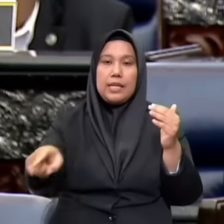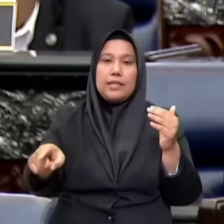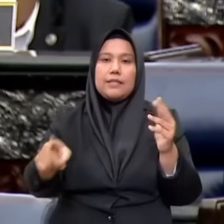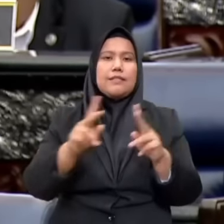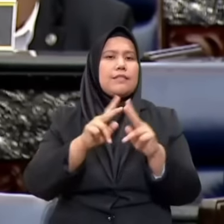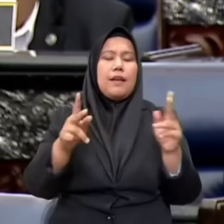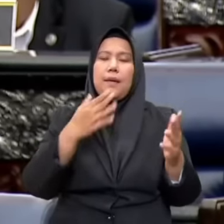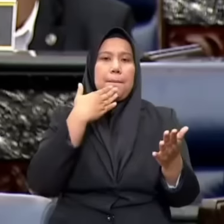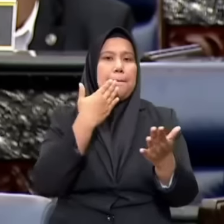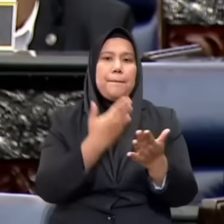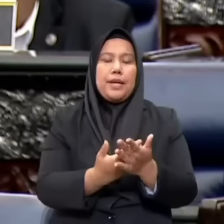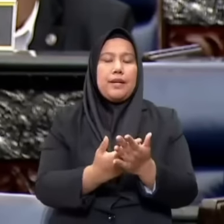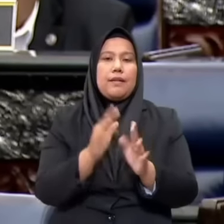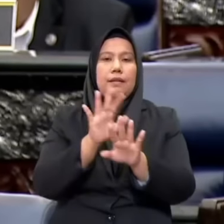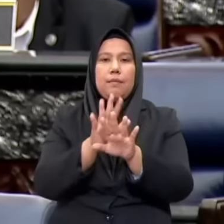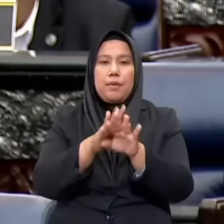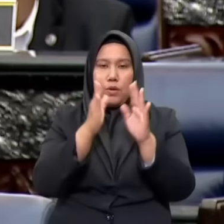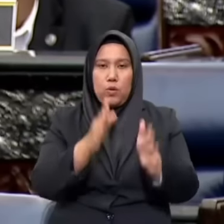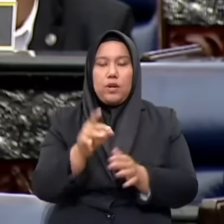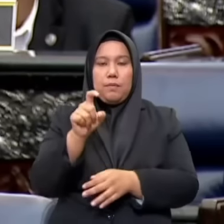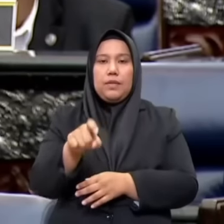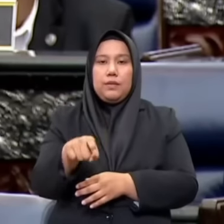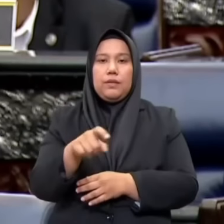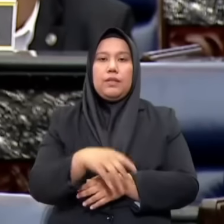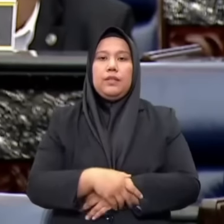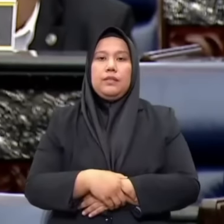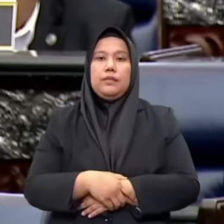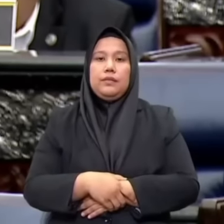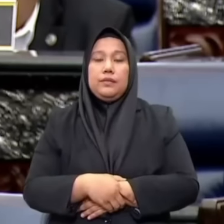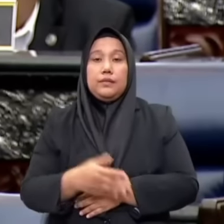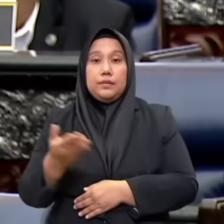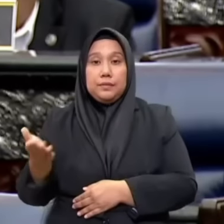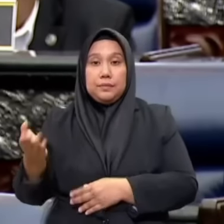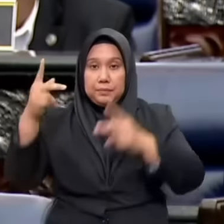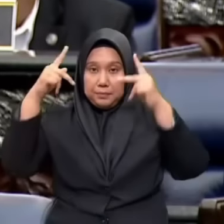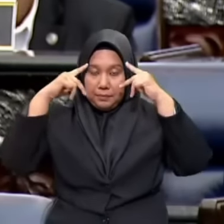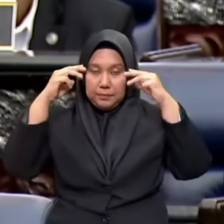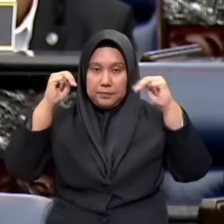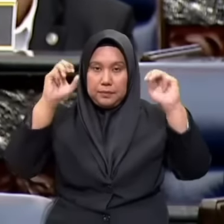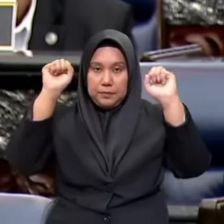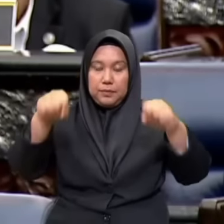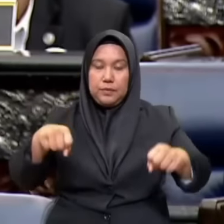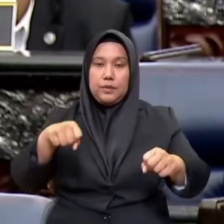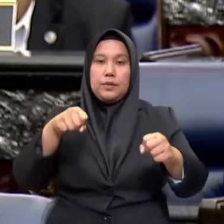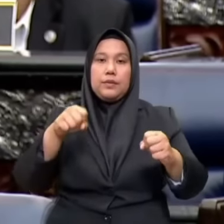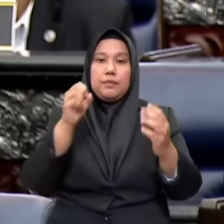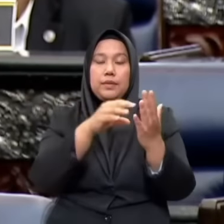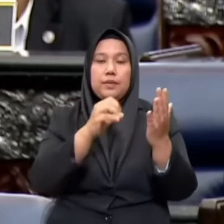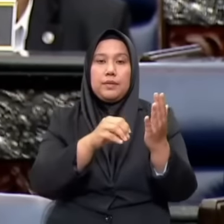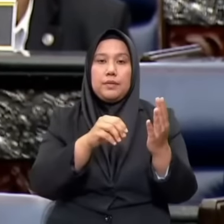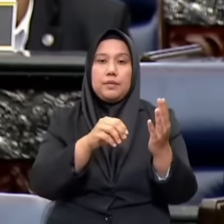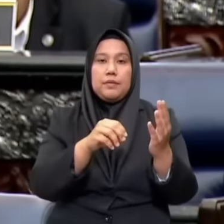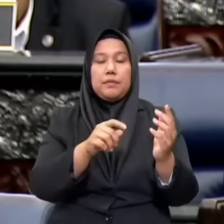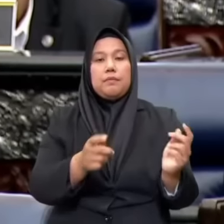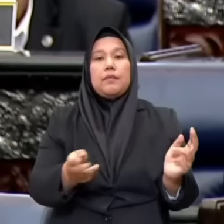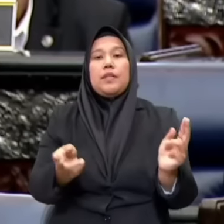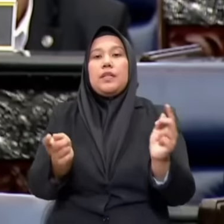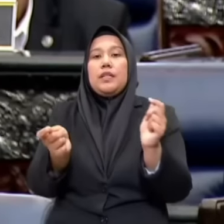baik dan ramai orang melukan. Cuma jikalau Yang Berhormat Perdana Menteri boleh masukkan melalui pindaan undang-undang